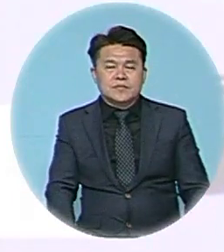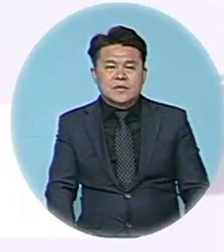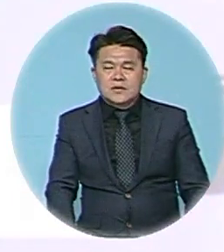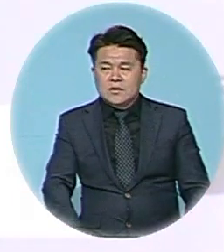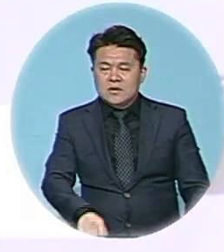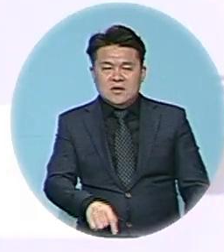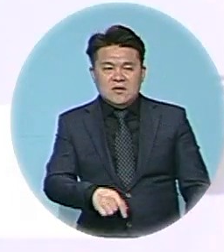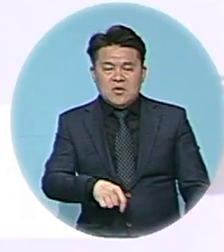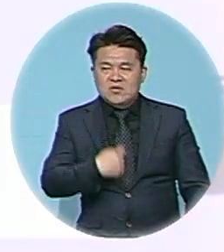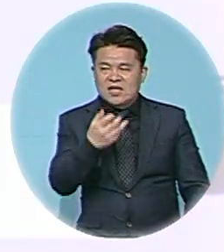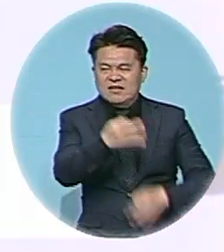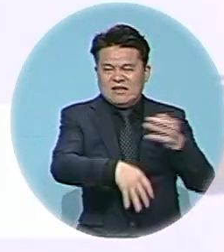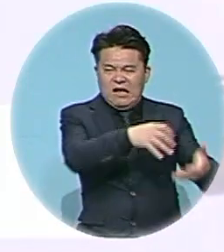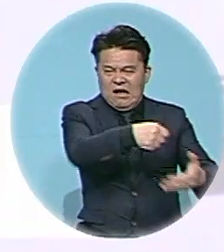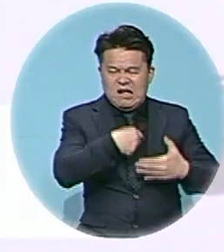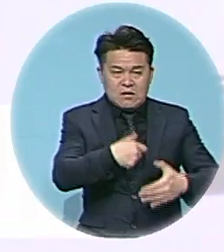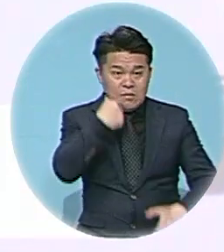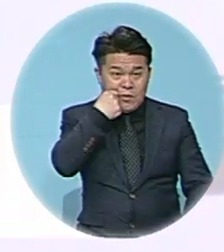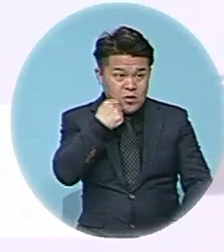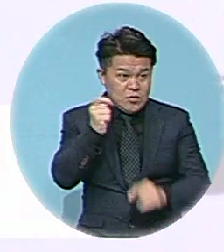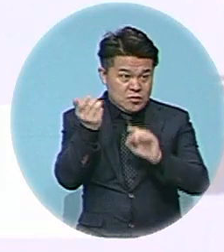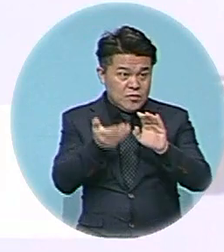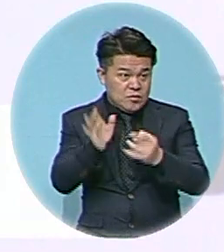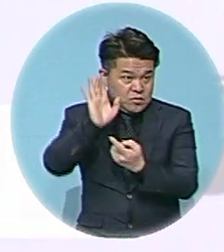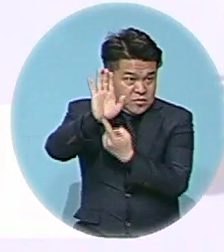매석 행위 금지에 관한 고시가